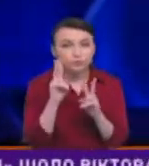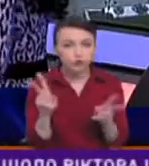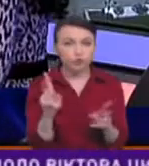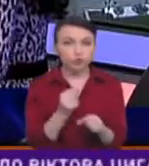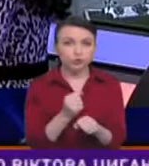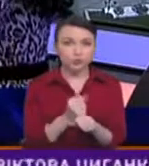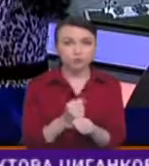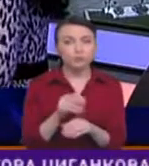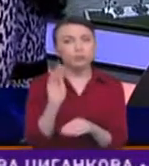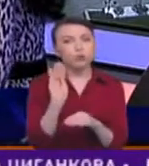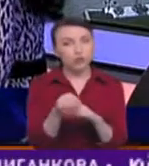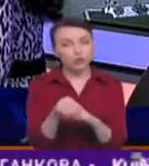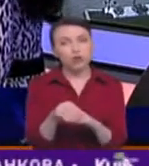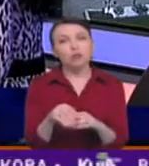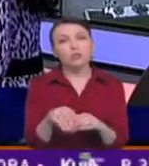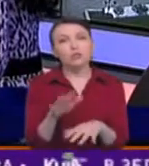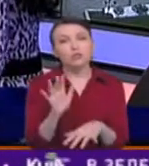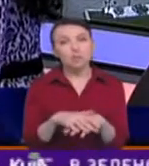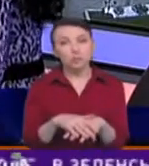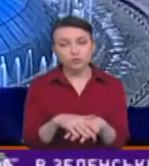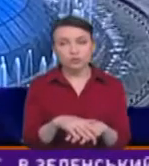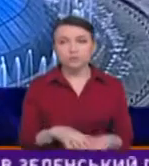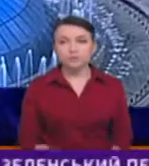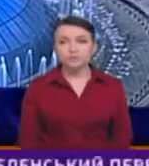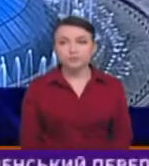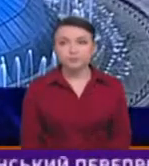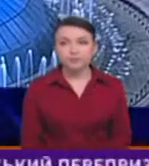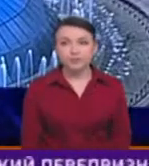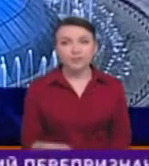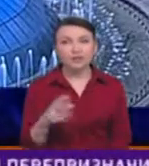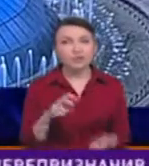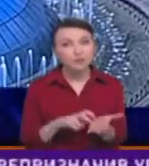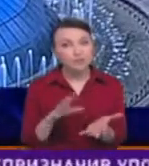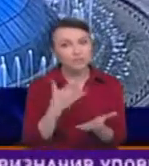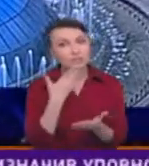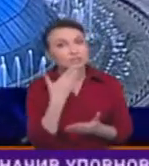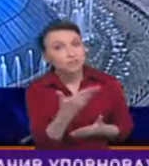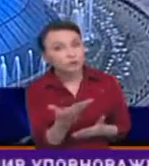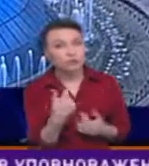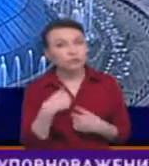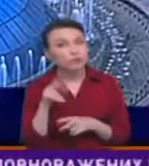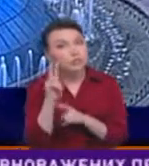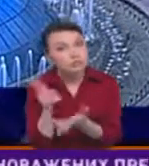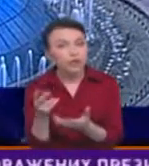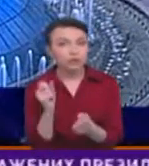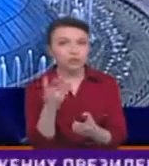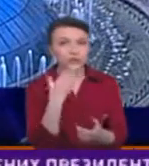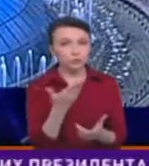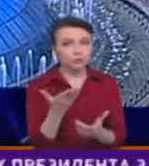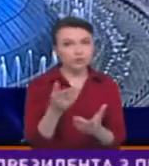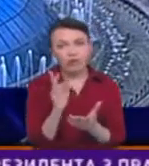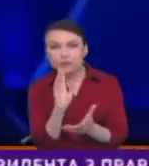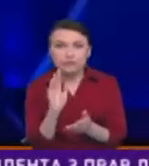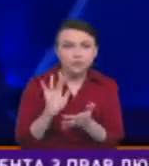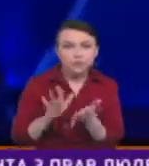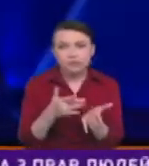на депозити і накопичують відсотки. Я думаю, вони бояться, бо за них треба ж звітувати. Ось, а вони якось не знають, як звітувати. О, от де, я думаю,